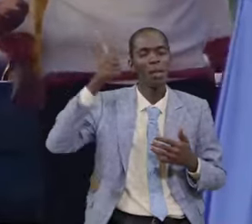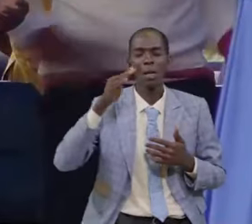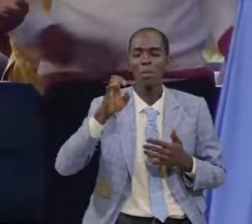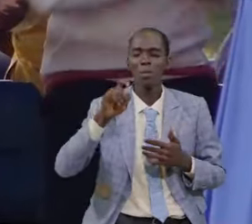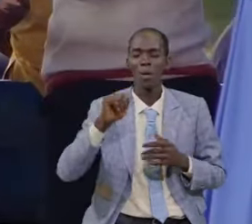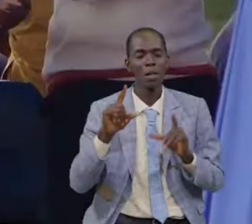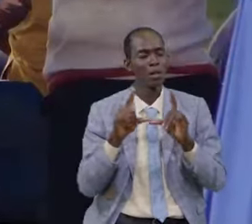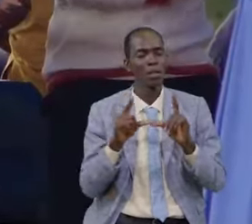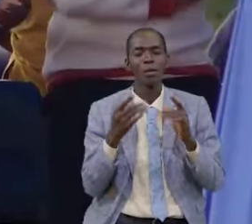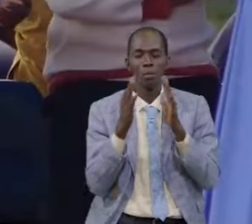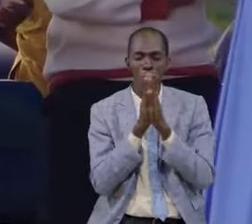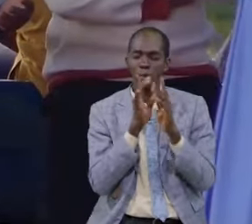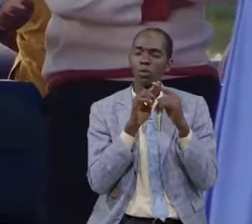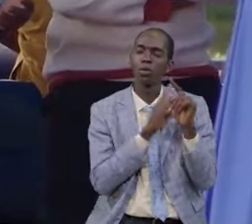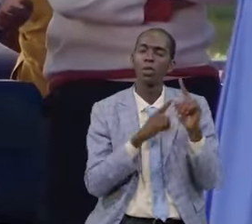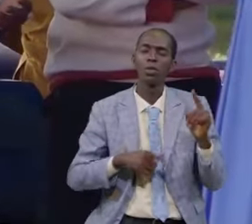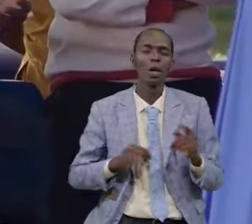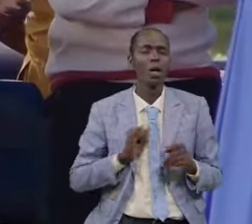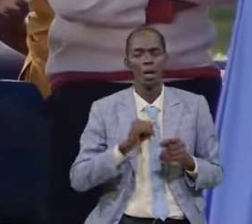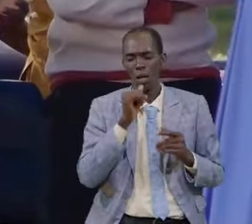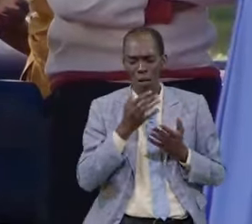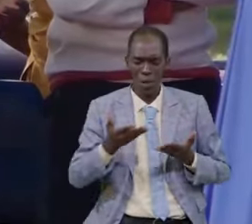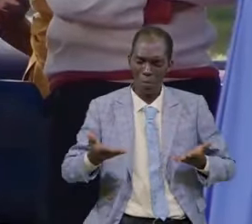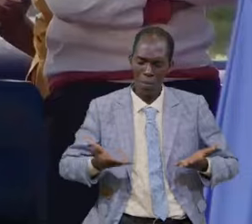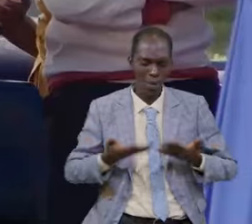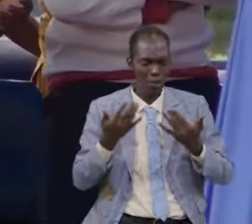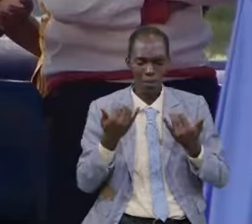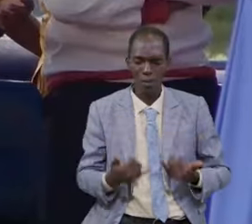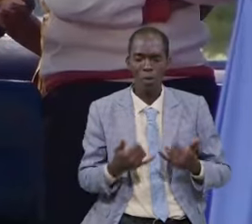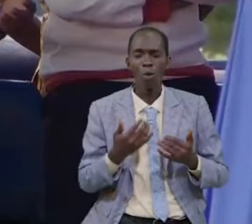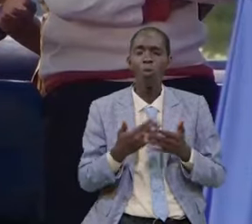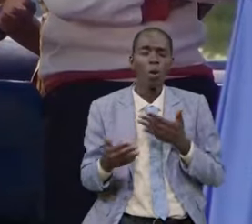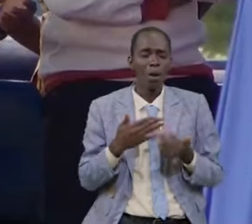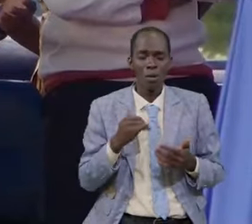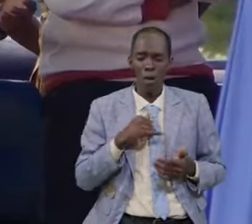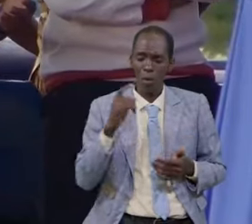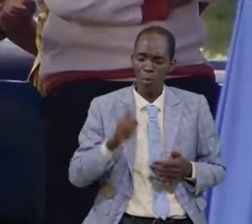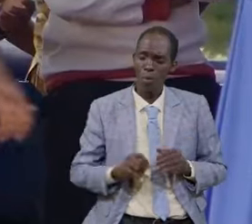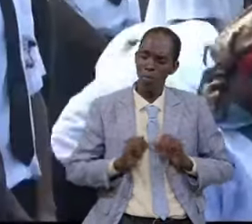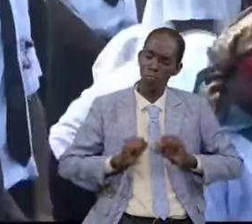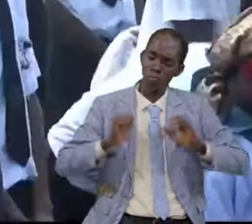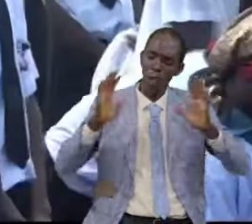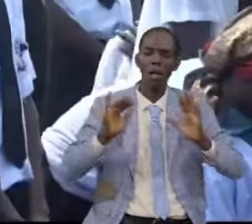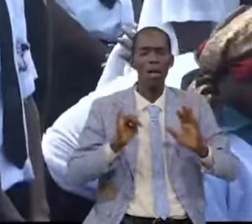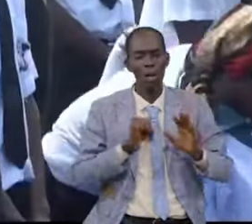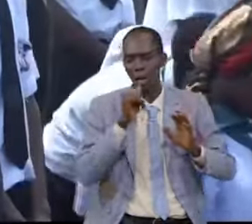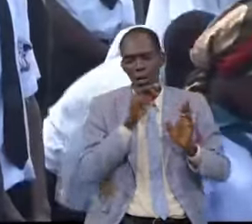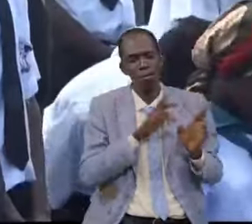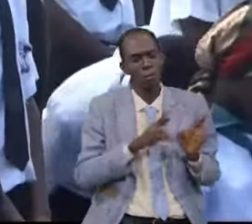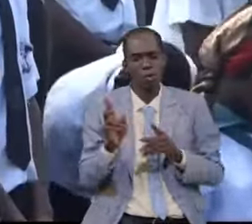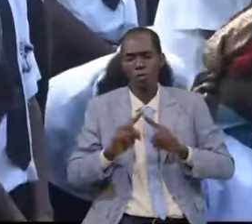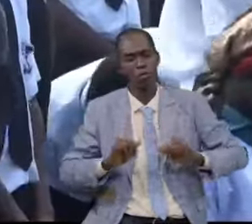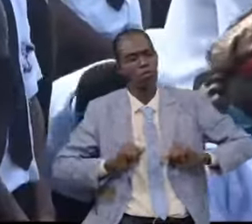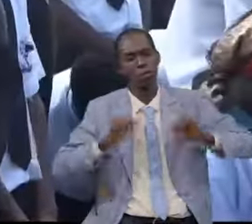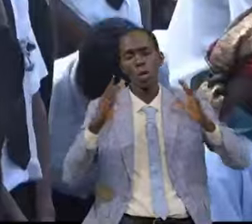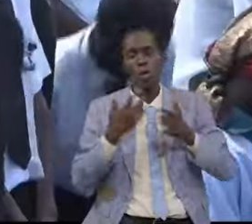Seigneur, me voici. Me voici Seigneur. Peu importe ce qu'il faut, quel que soit ce